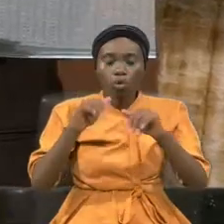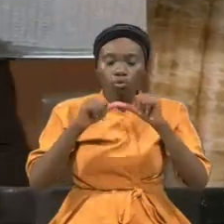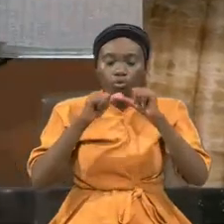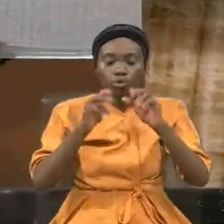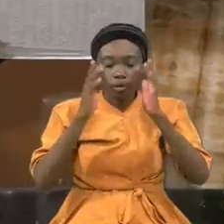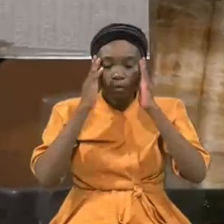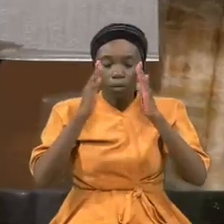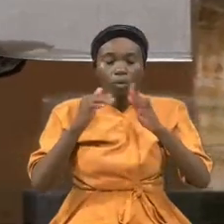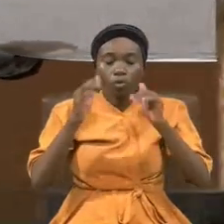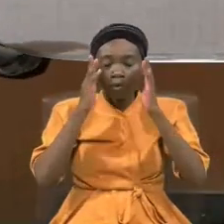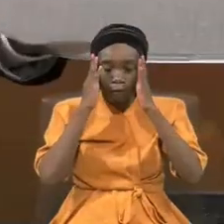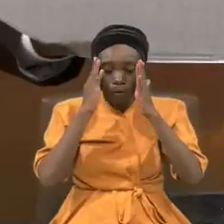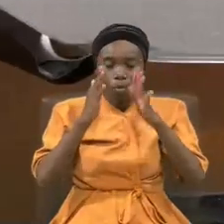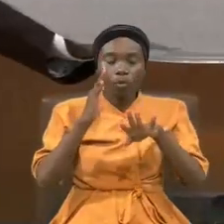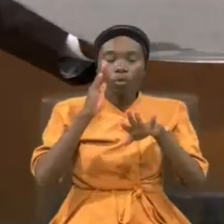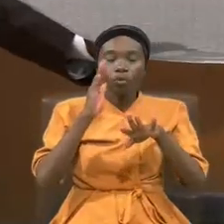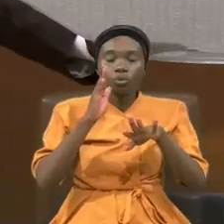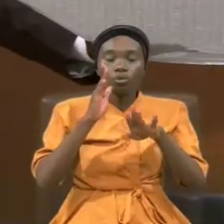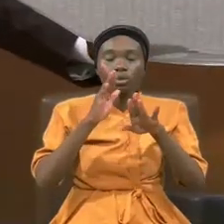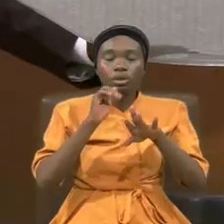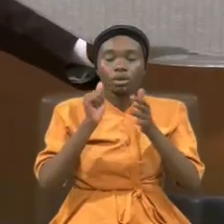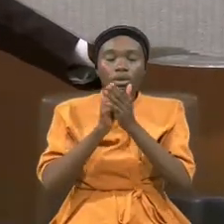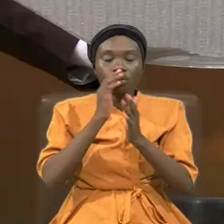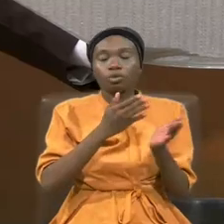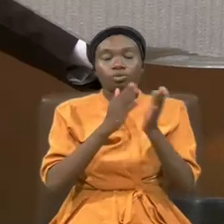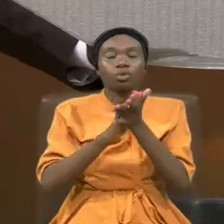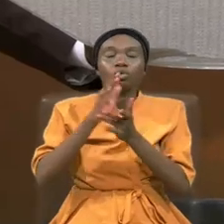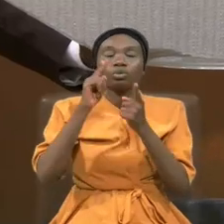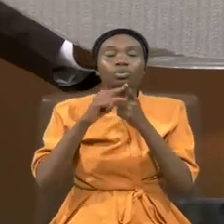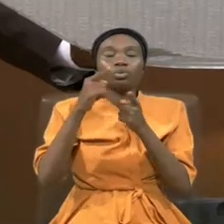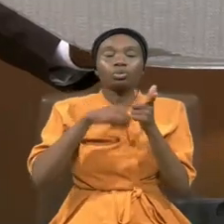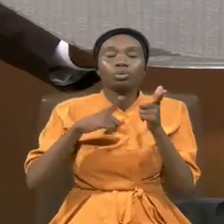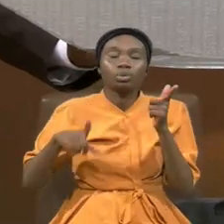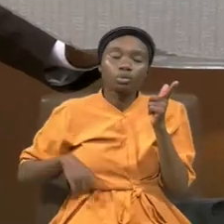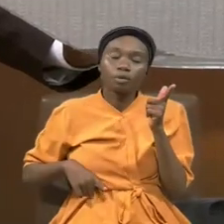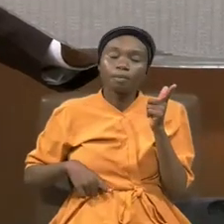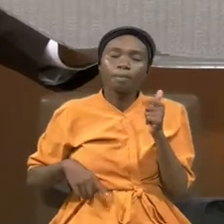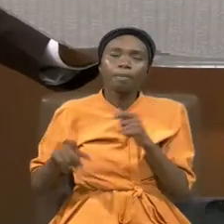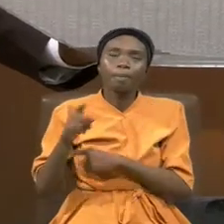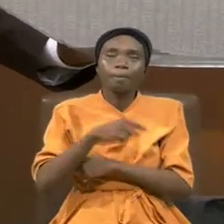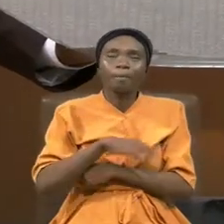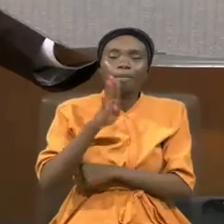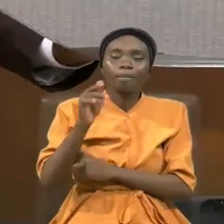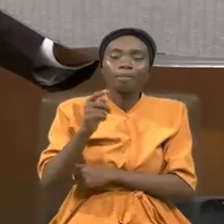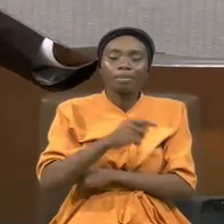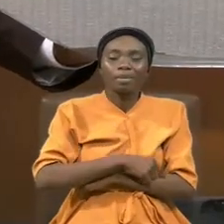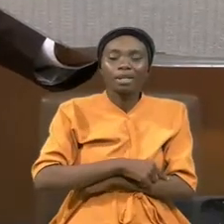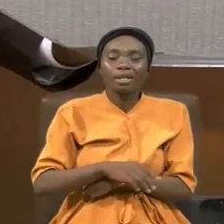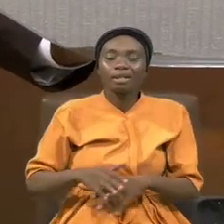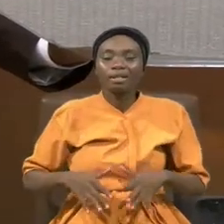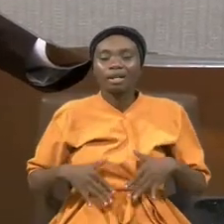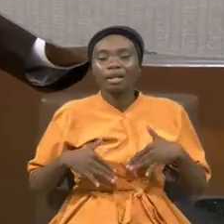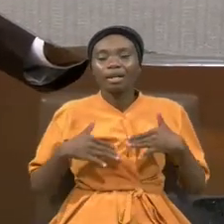concentration constante pour nous focaliser à t'apporter la gloire au quotidien